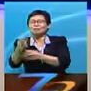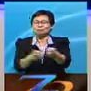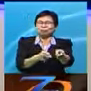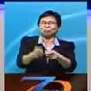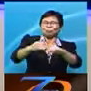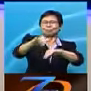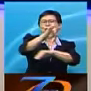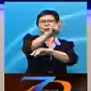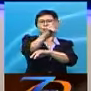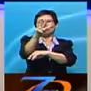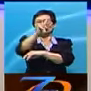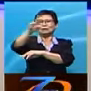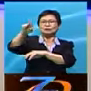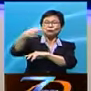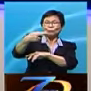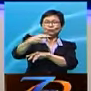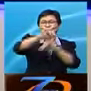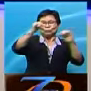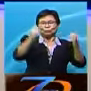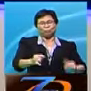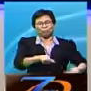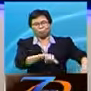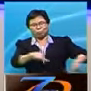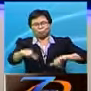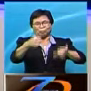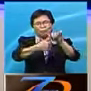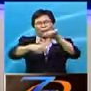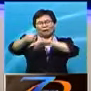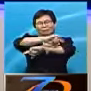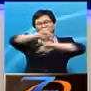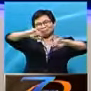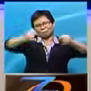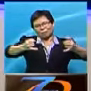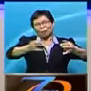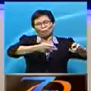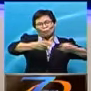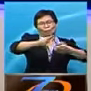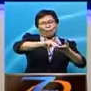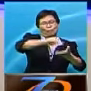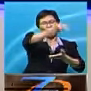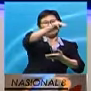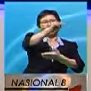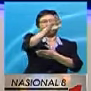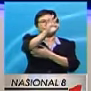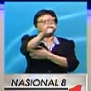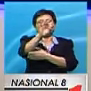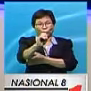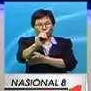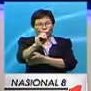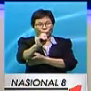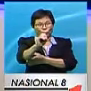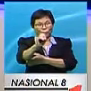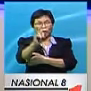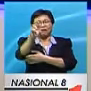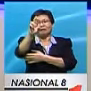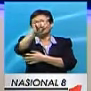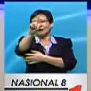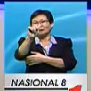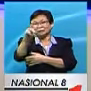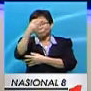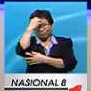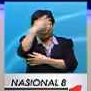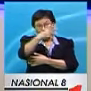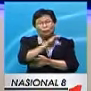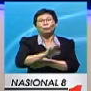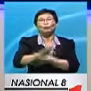lebih 22,000 jemaah memberi kesan aktiviti harian jemaah. Pengurus Maktab 90, Raudah Ashruq Abdul Razak Said